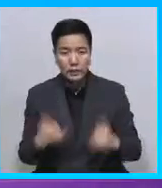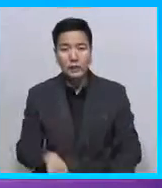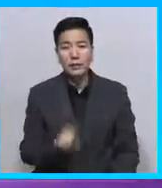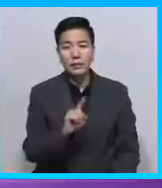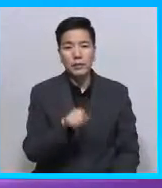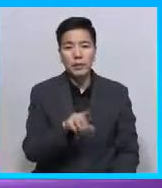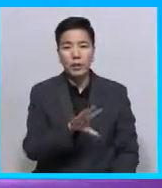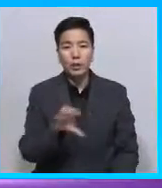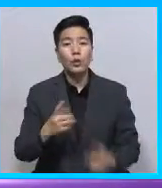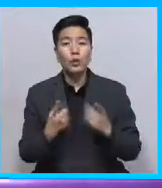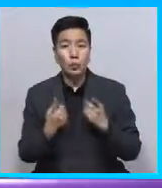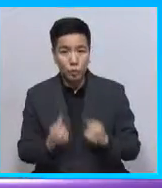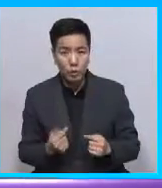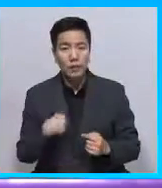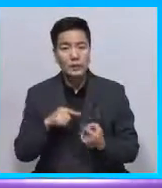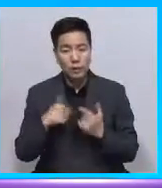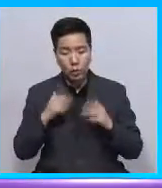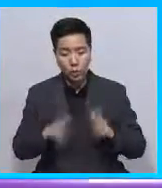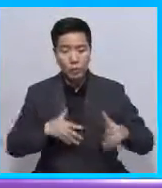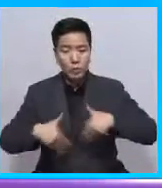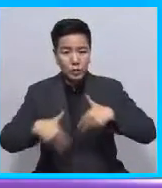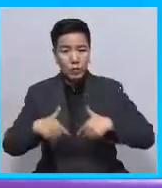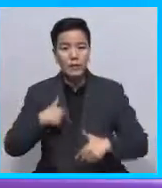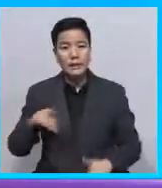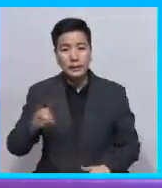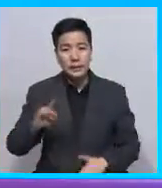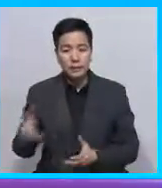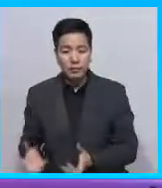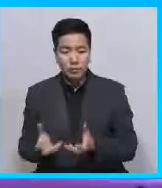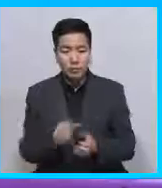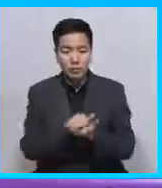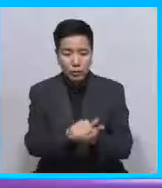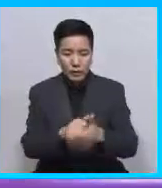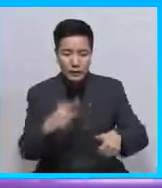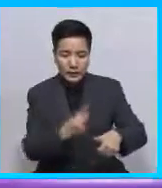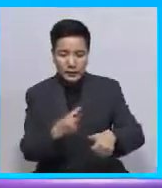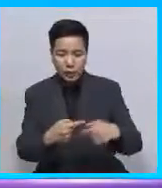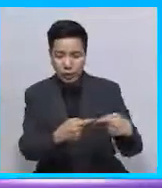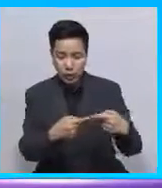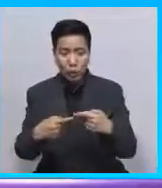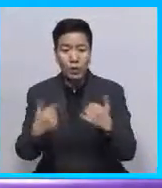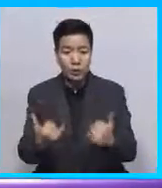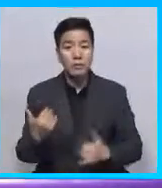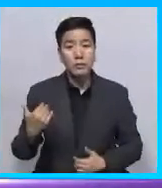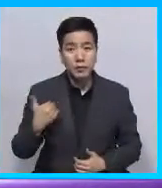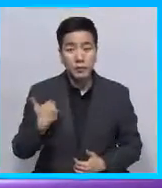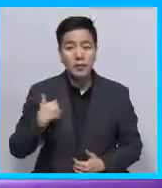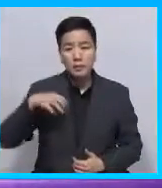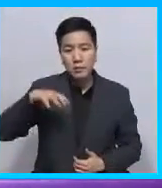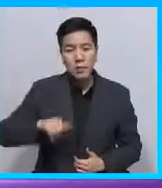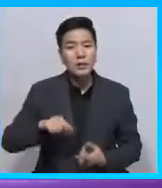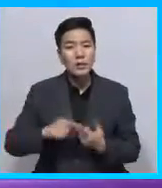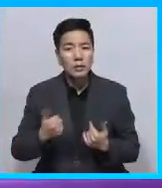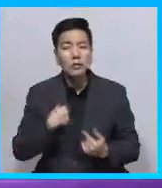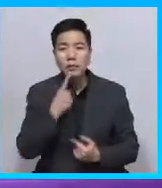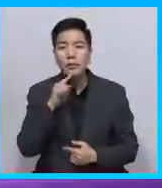แล้วกว่า 1,500 ตัวแล้วก็ยังมีประชาชนนำสัตว์เลี้ยงมารับบริการฉีดวัคซีนกันอย่างต่อเนื่องนะคะโดยเทศบาลน